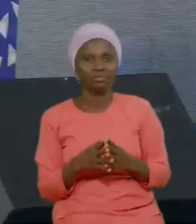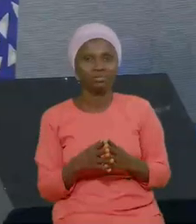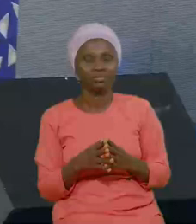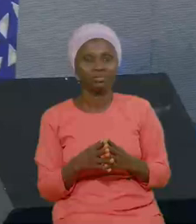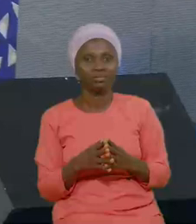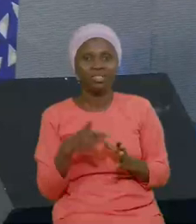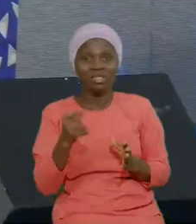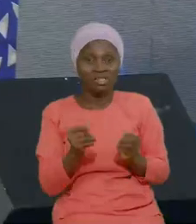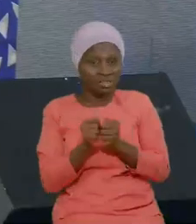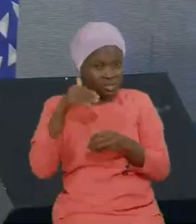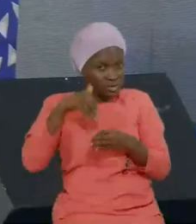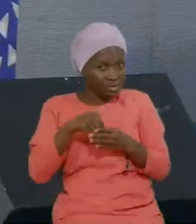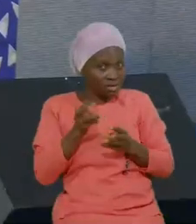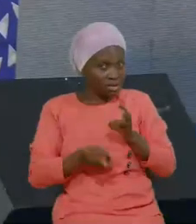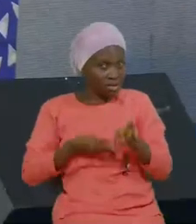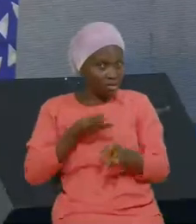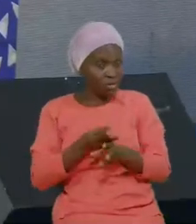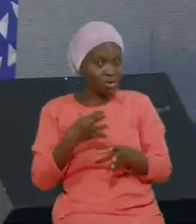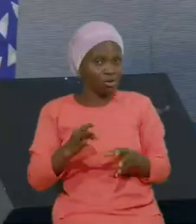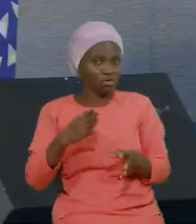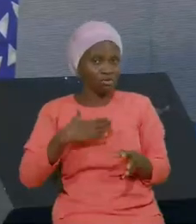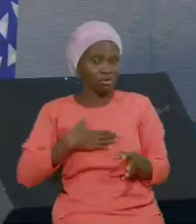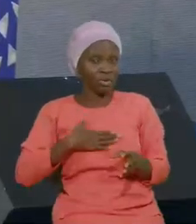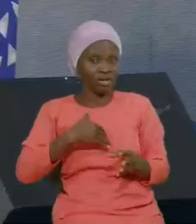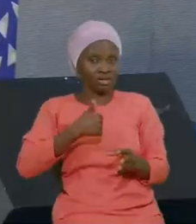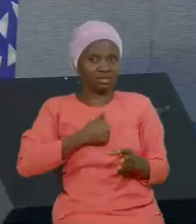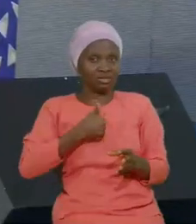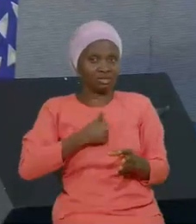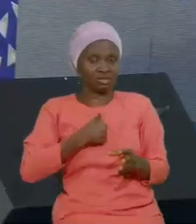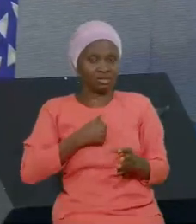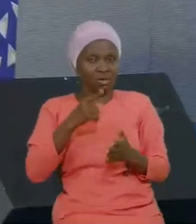Le monde intérieur de mes découragements.